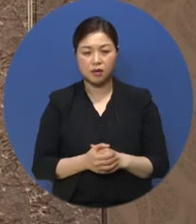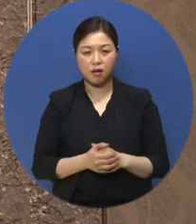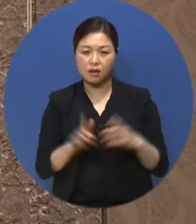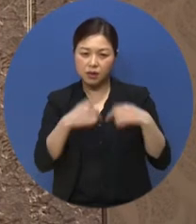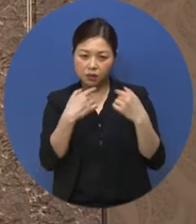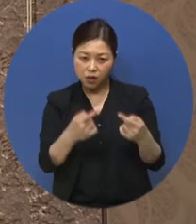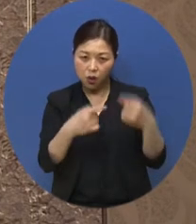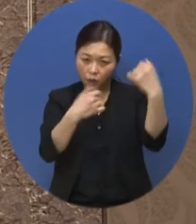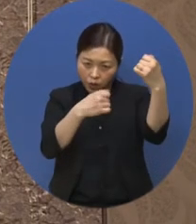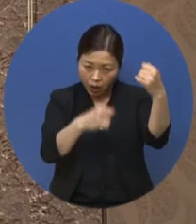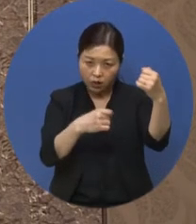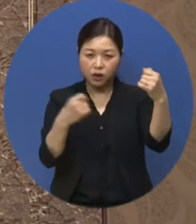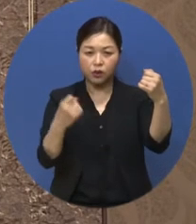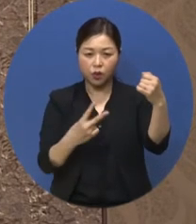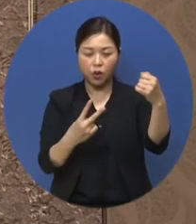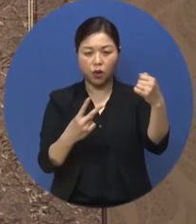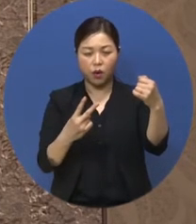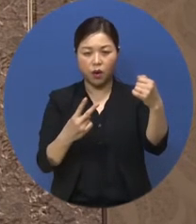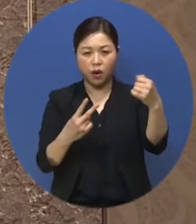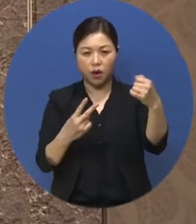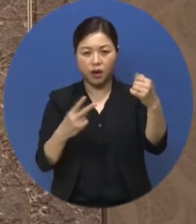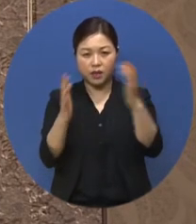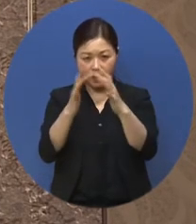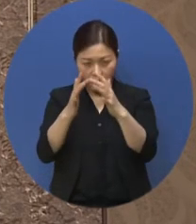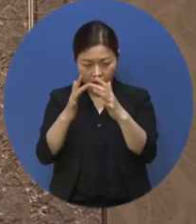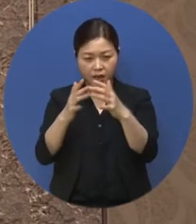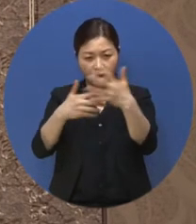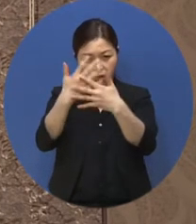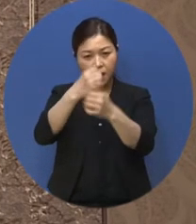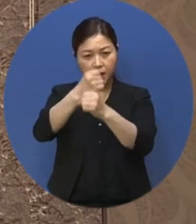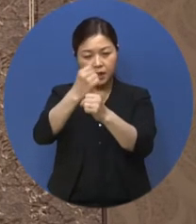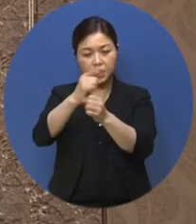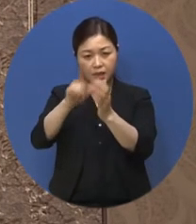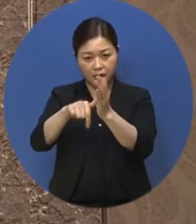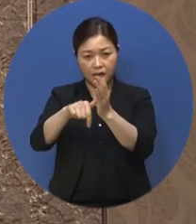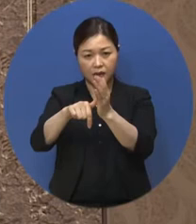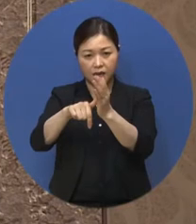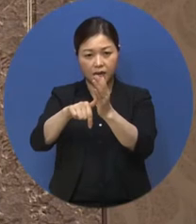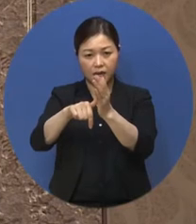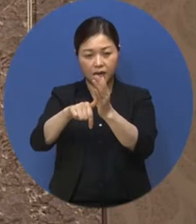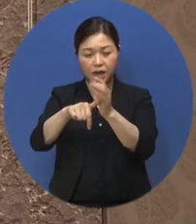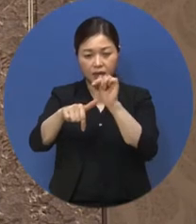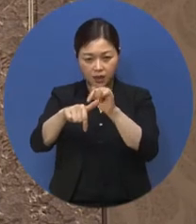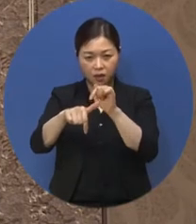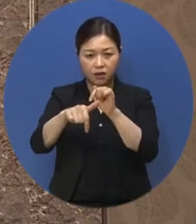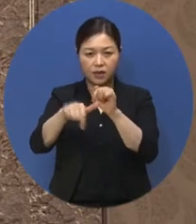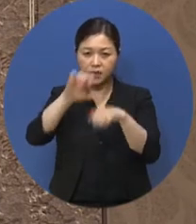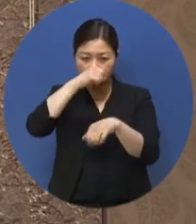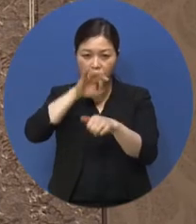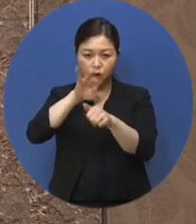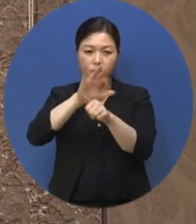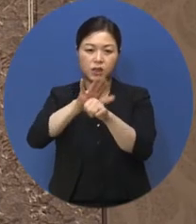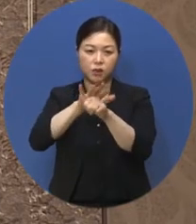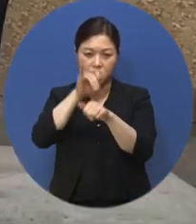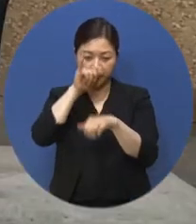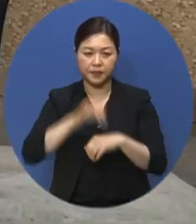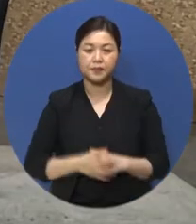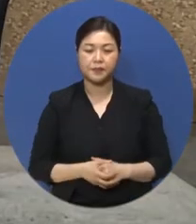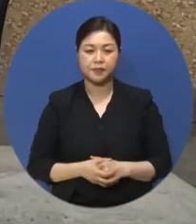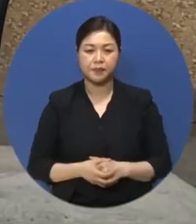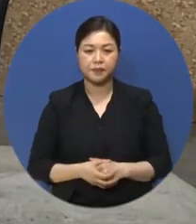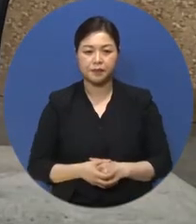아니라 비대면을 해도 온라인 같은 거 제작하면 예. 그런 부분들에 대해서 지원을 해주고 있습니다.